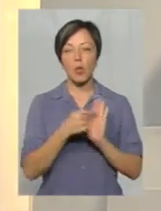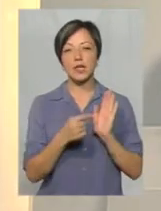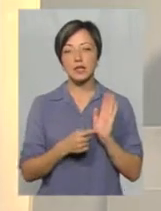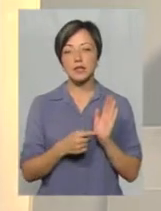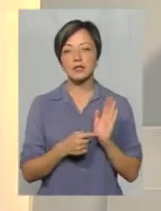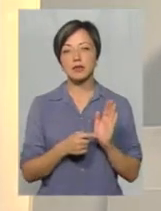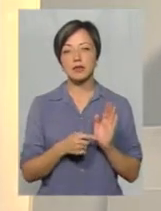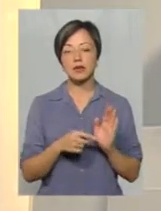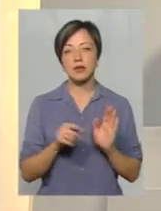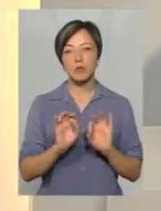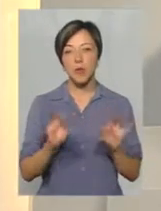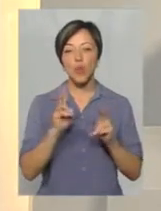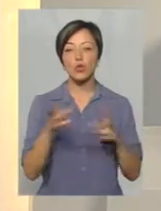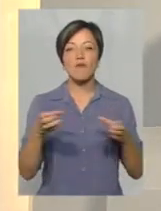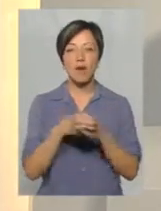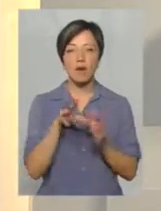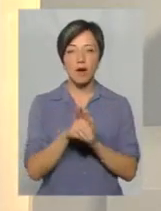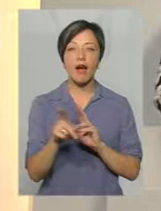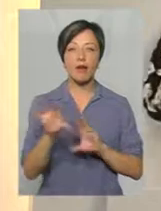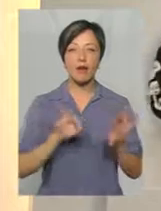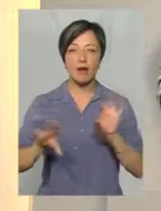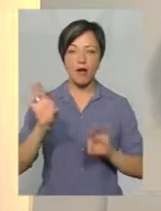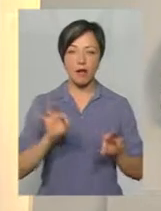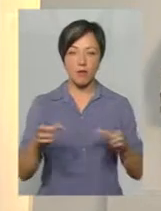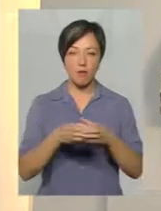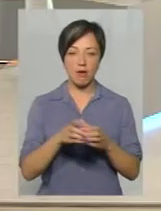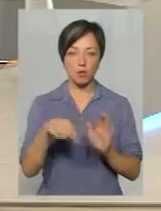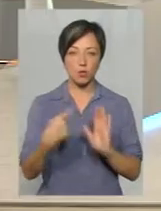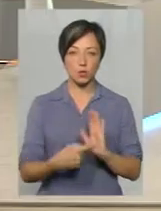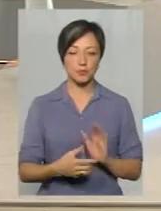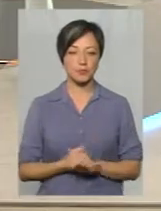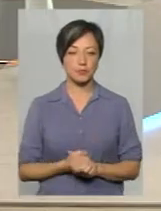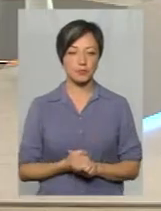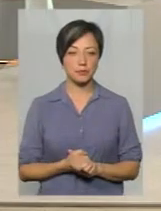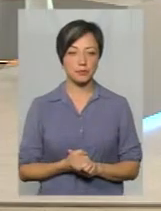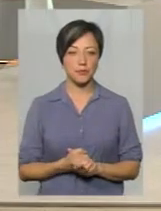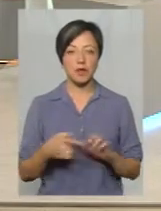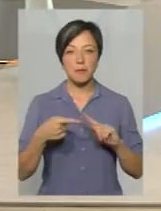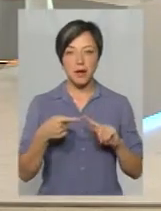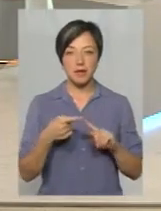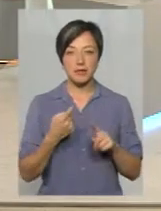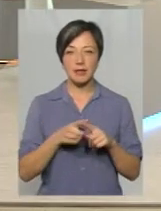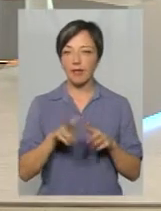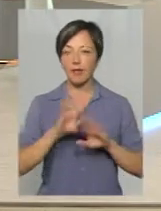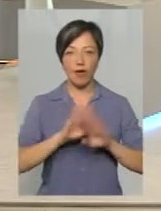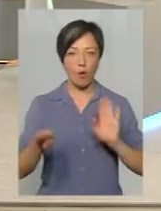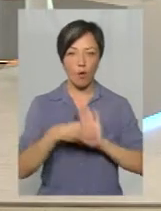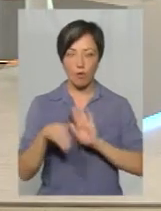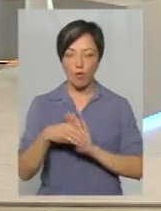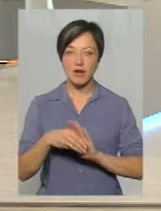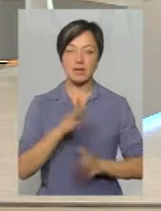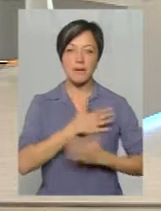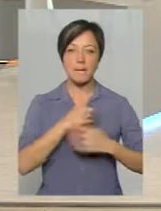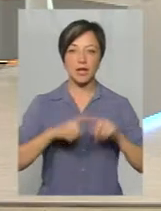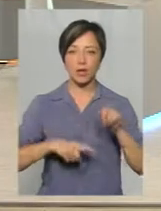хто в команді муніципальної дружини? За яким принципом обирали команду? Перше, це не корумпованість, це